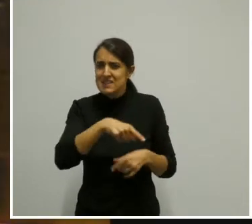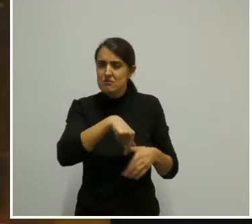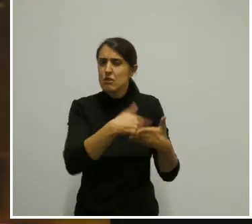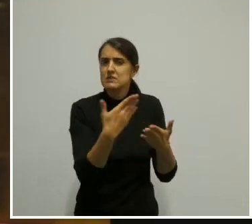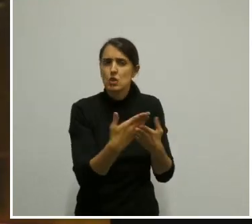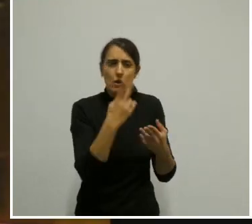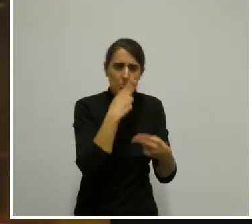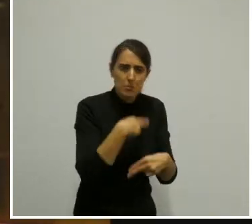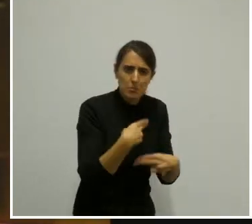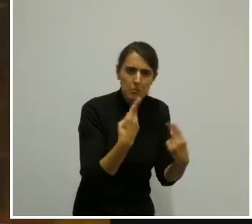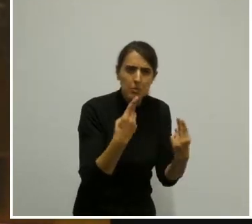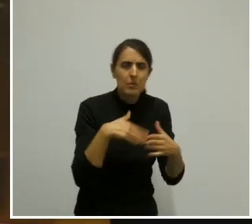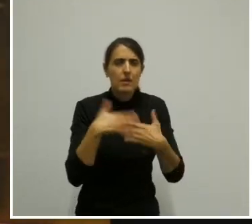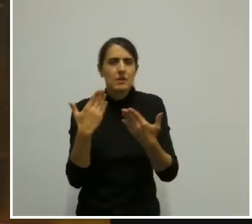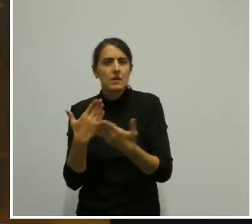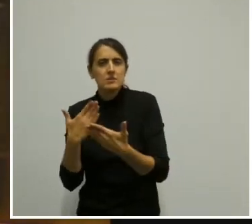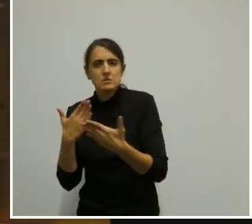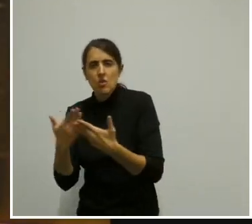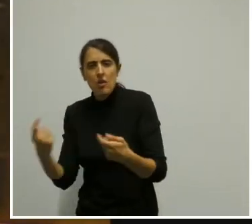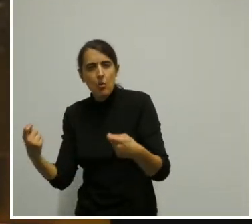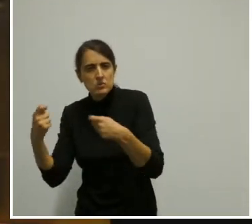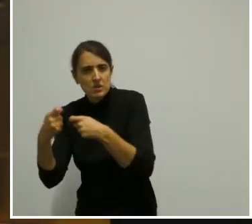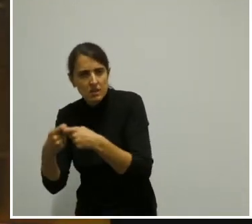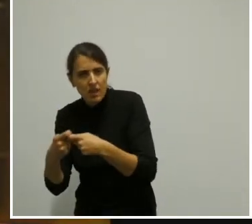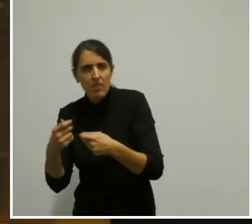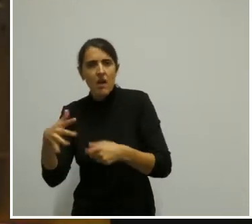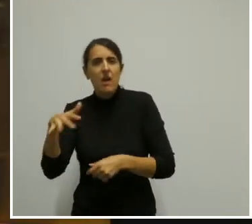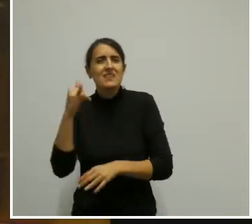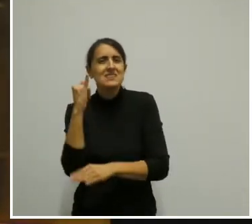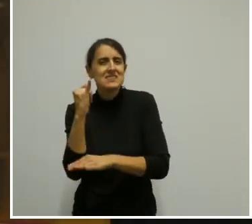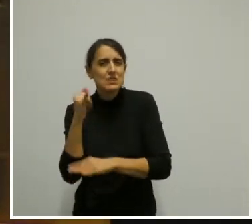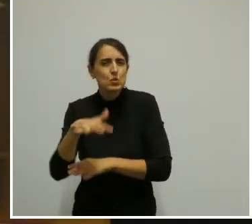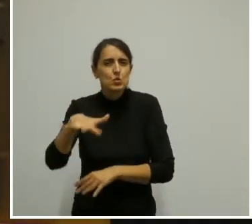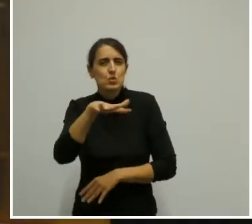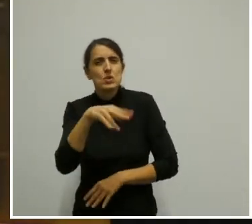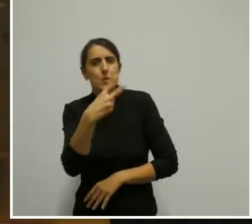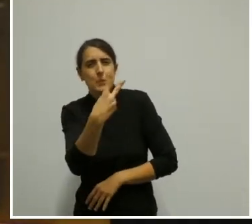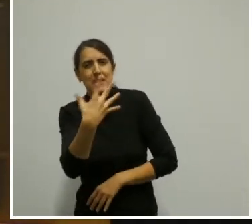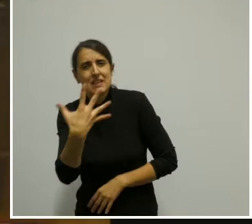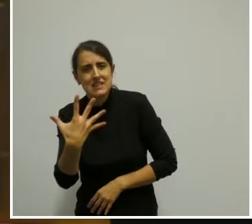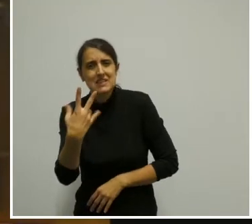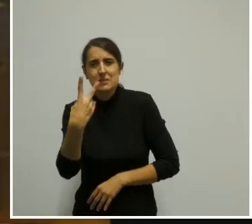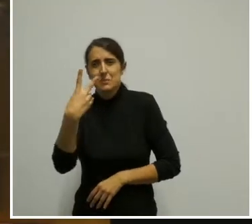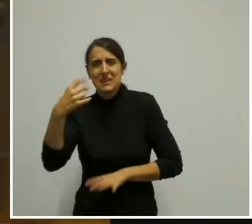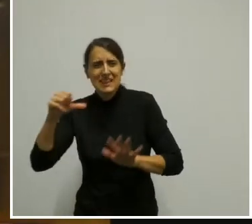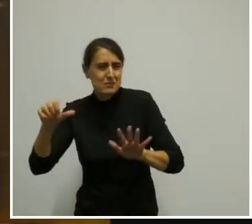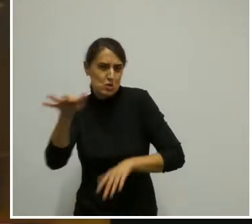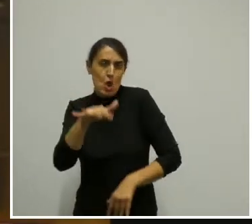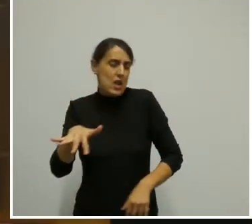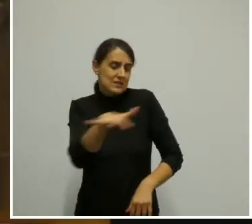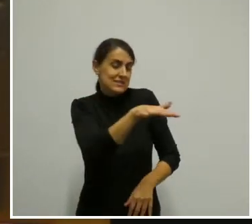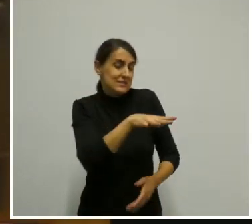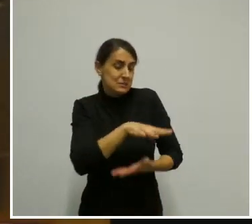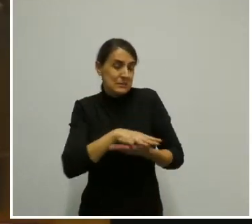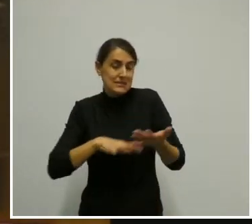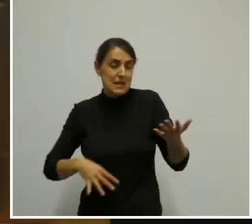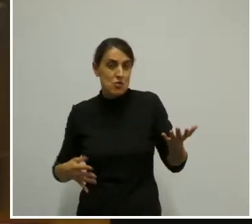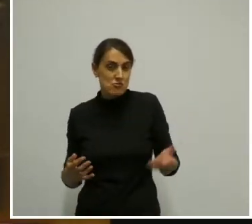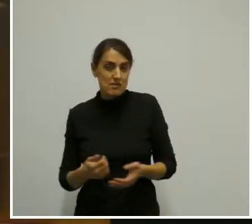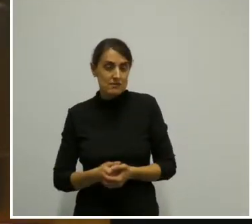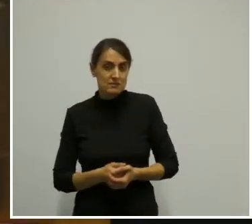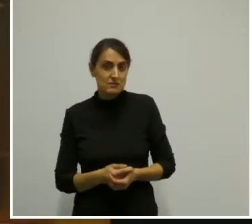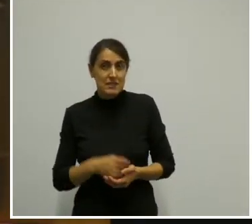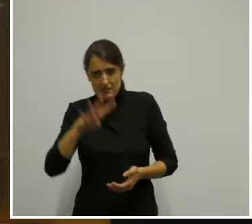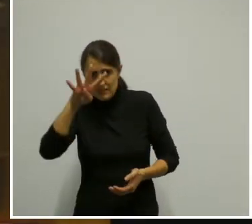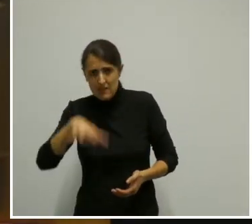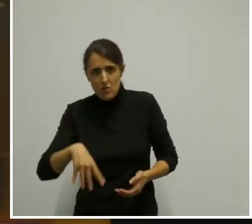concertada, als instituts de la zona 25, de la 26 i de totes les zones de Barcelona i de Catalunya. Això